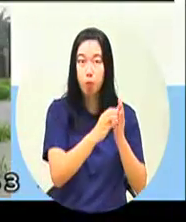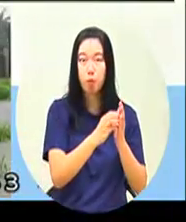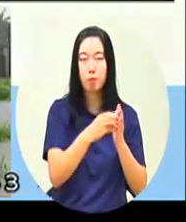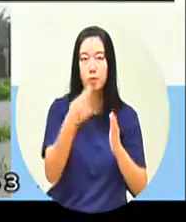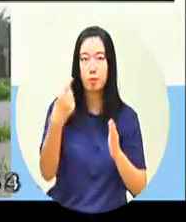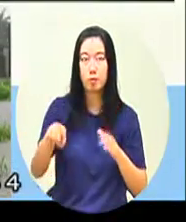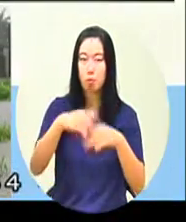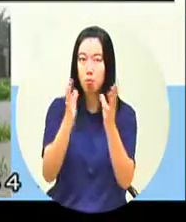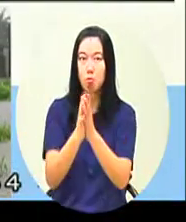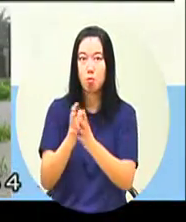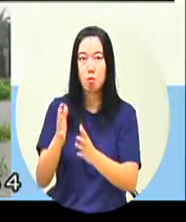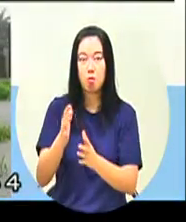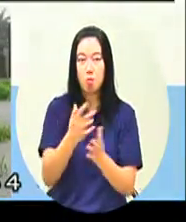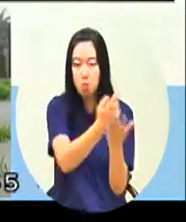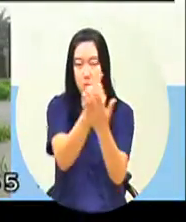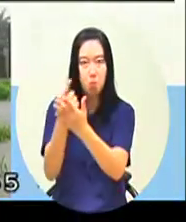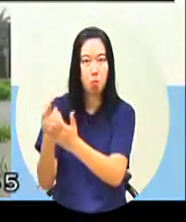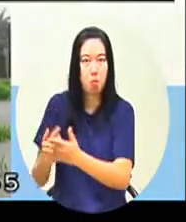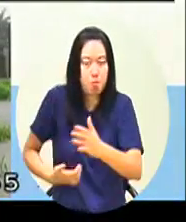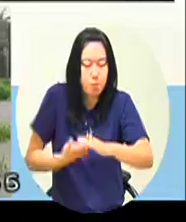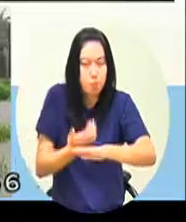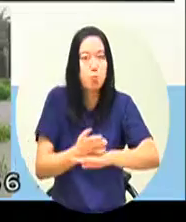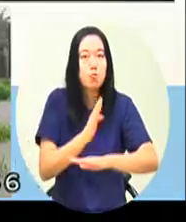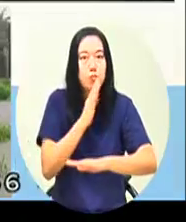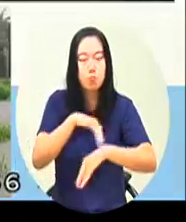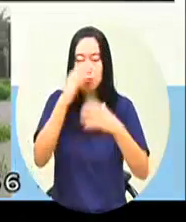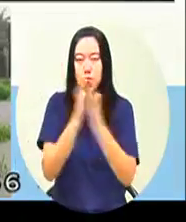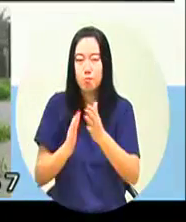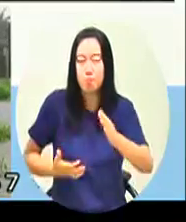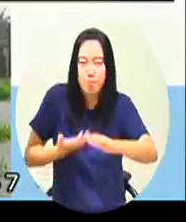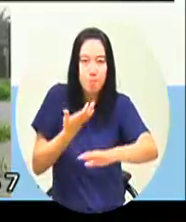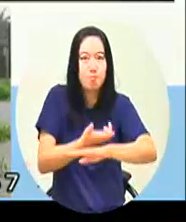有的同仁拢真用心吼，拢投入这个救